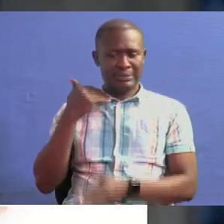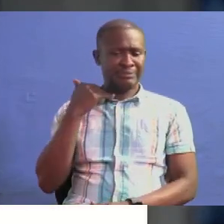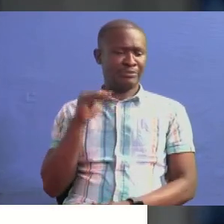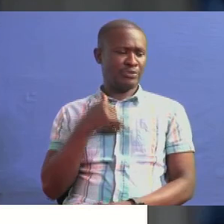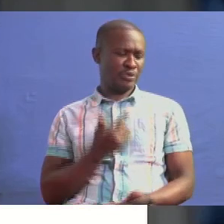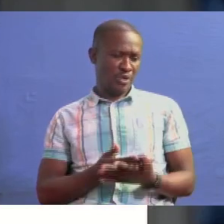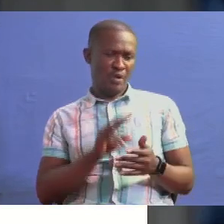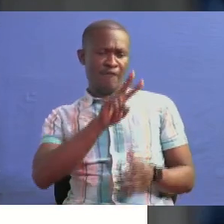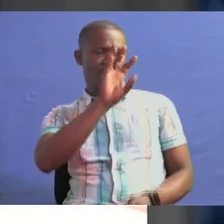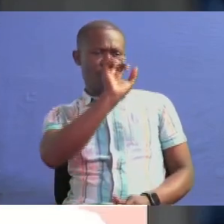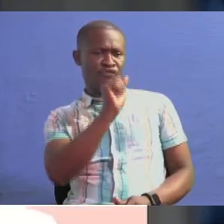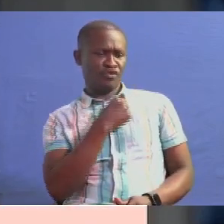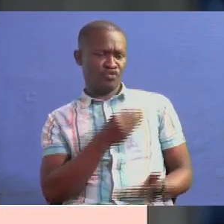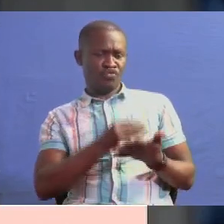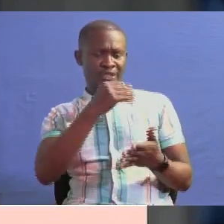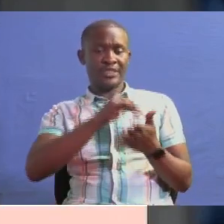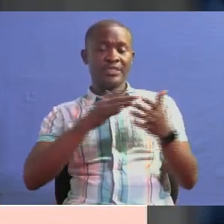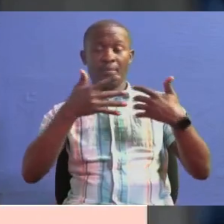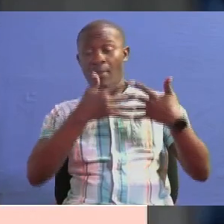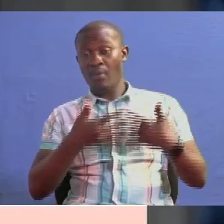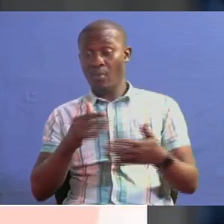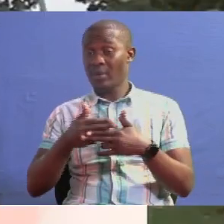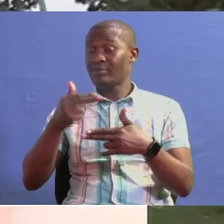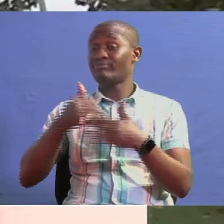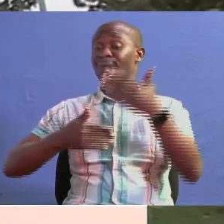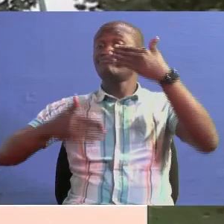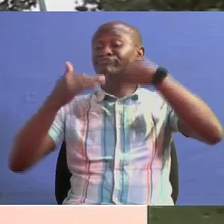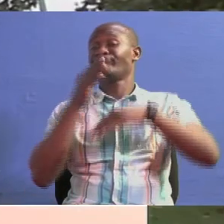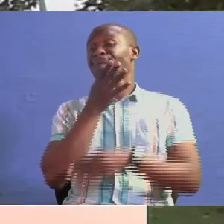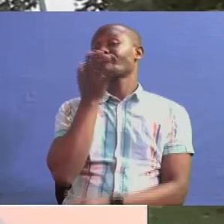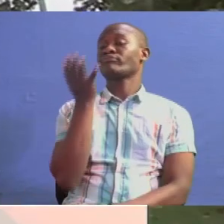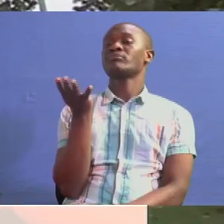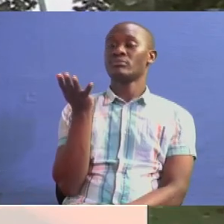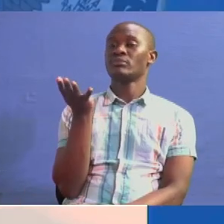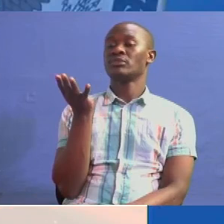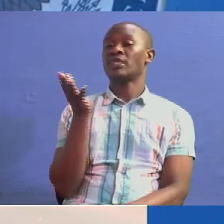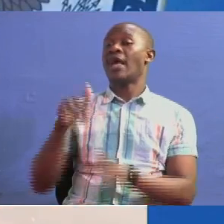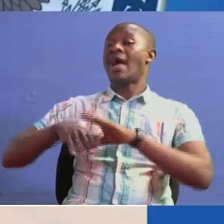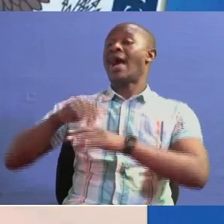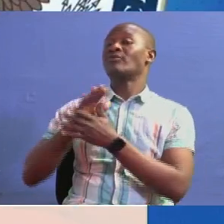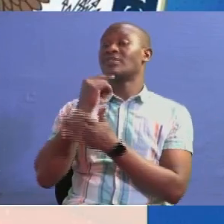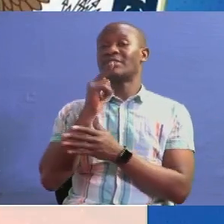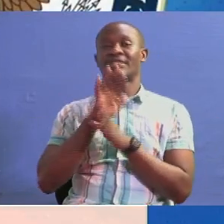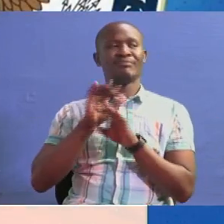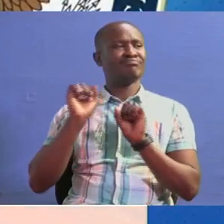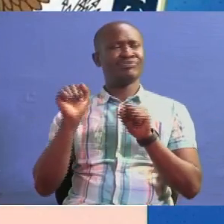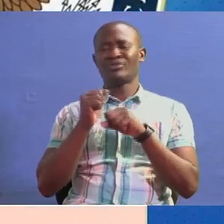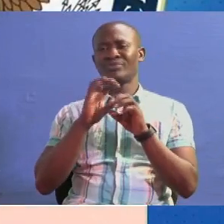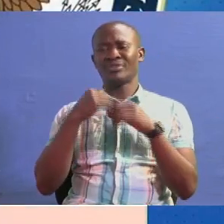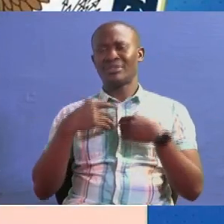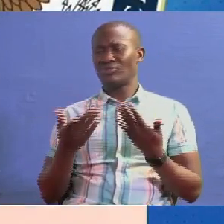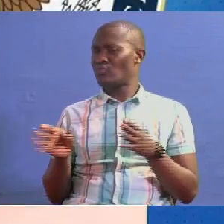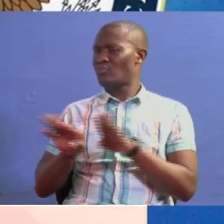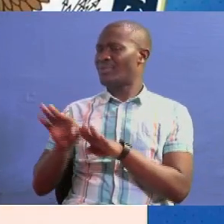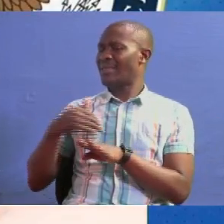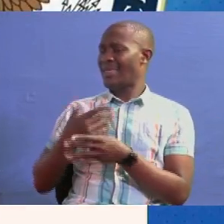kusoma nchini Marekani kwa viwango vya juu zaidi. Wizara ya Mambo ya Nje ya Marekani imesema haiwezi kukanusha takwimu au mtazamo